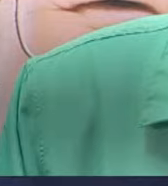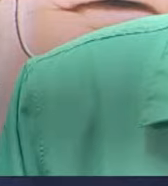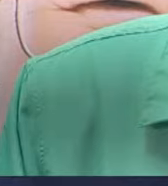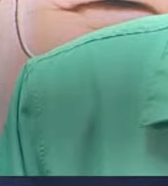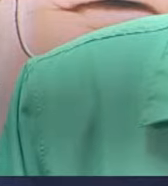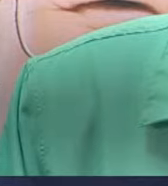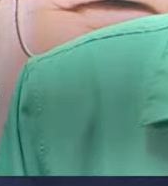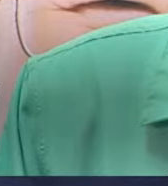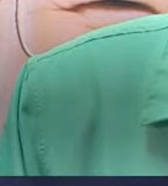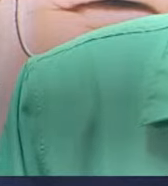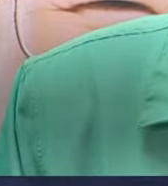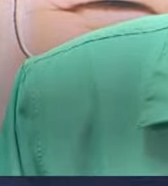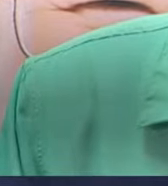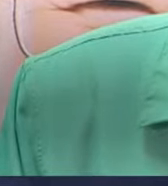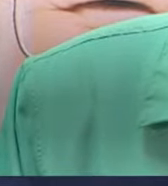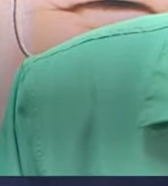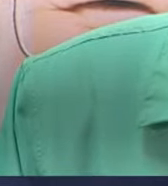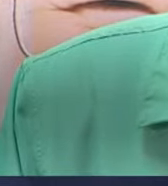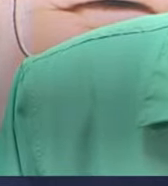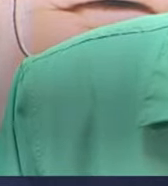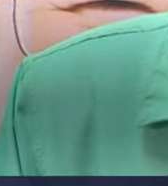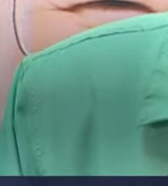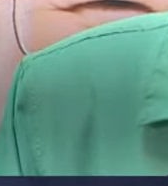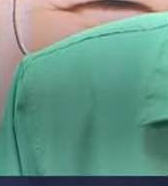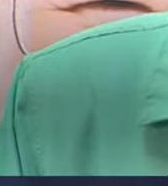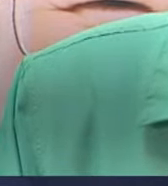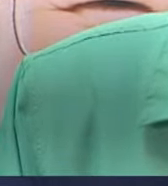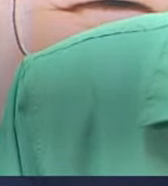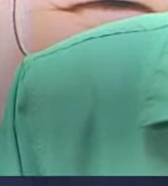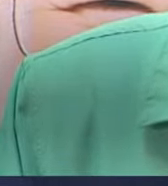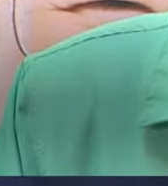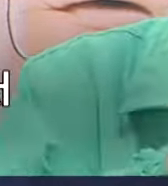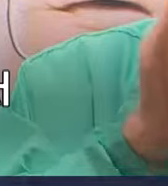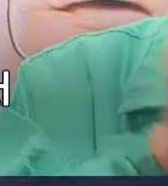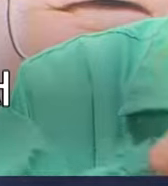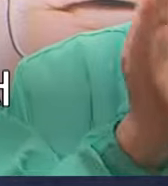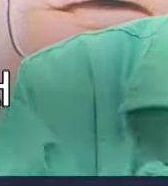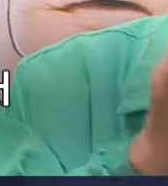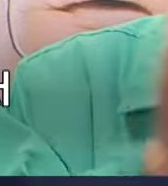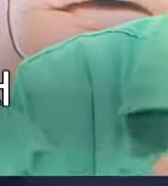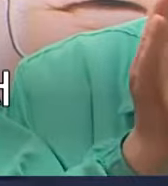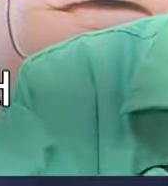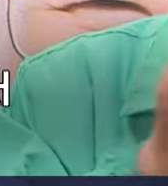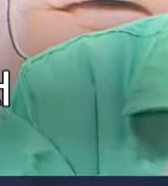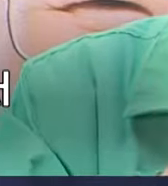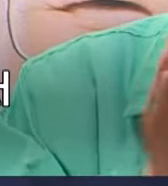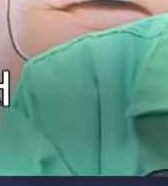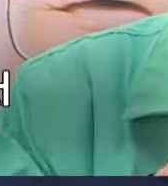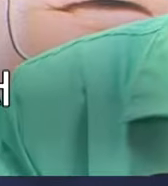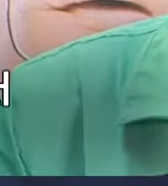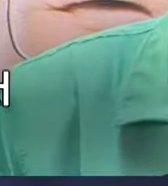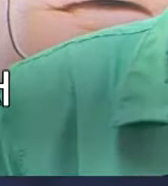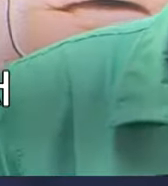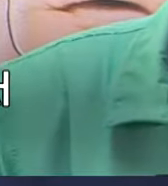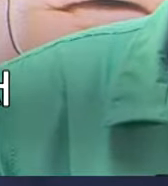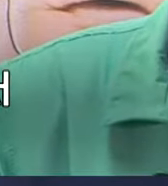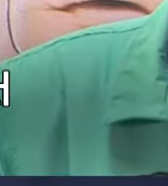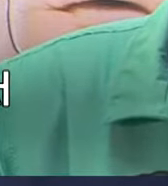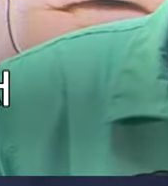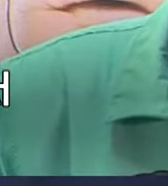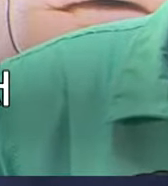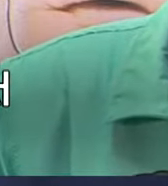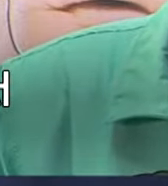새로운 미래를 국회로 보내주시면 민주주의의 복원 반드시 해내겠습니다. 새로운 정치, 새로운 내일, 새로운 미래를